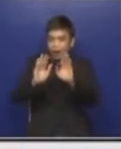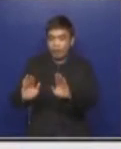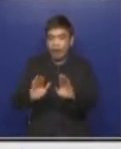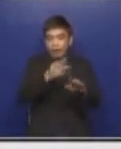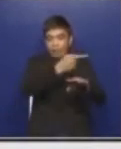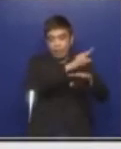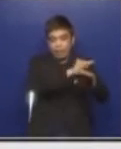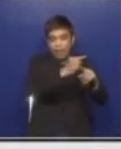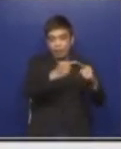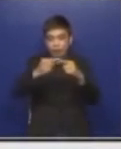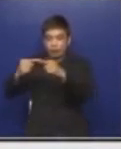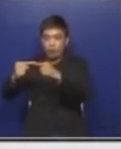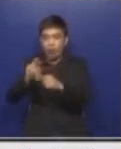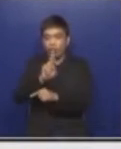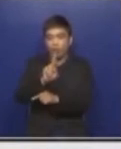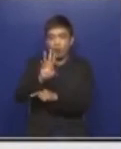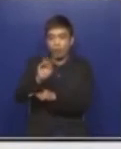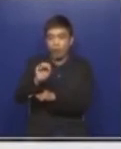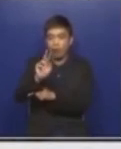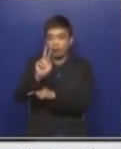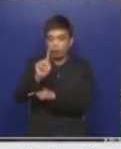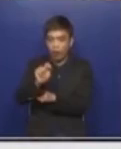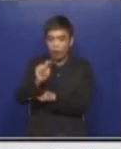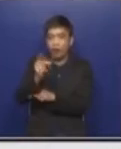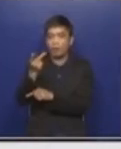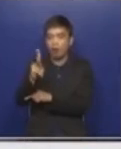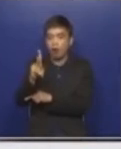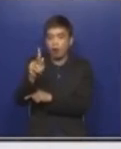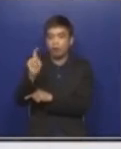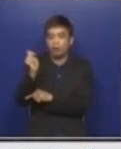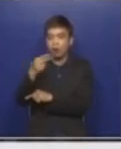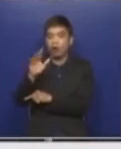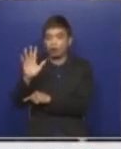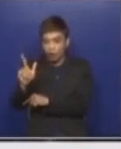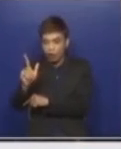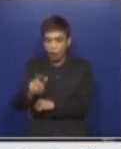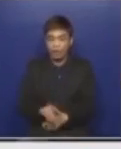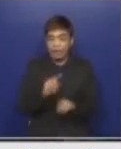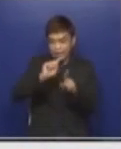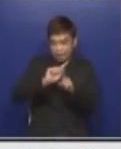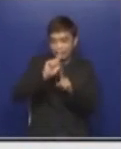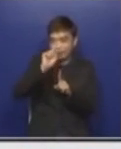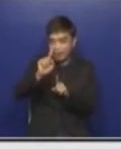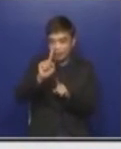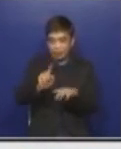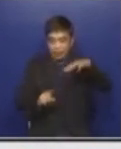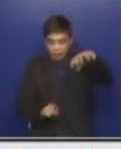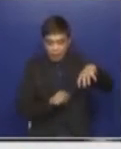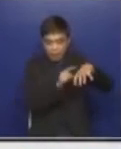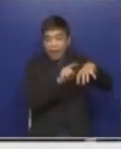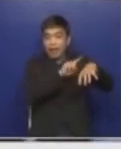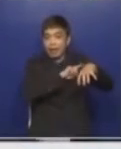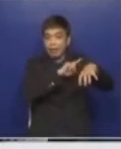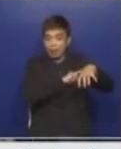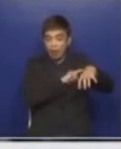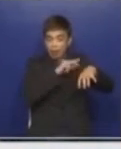และคณะกรรมการคทช.นะครับเรื่องที่หนึ่งครับหน่วยที่จะรับไปปฏิบัติส่วน